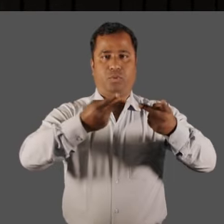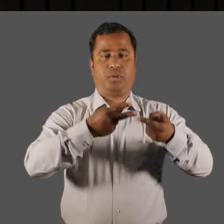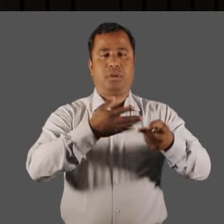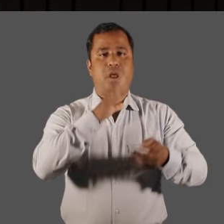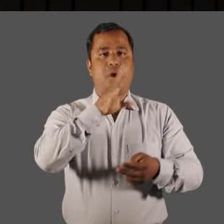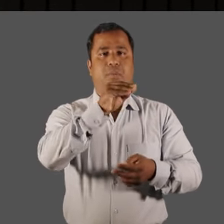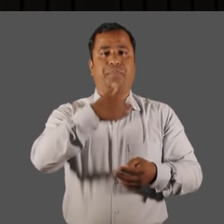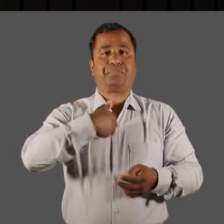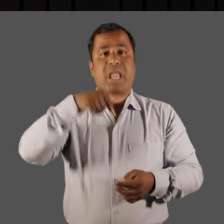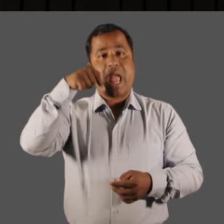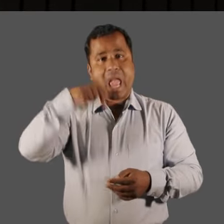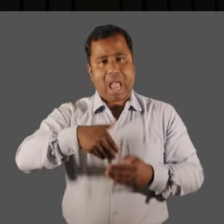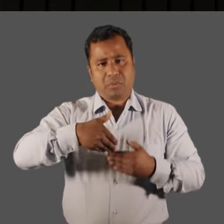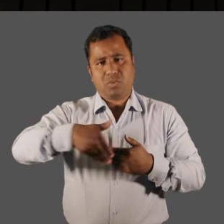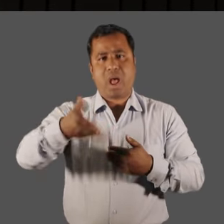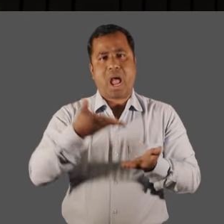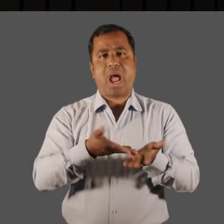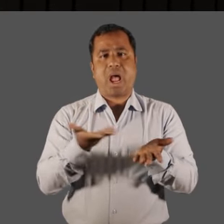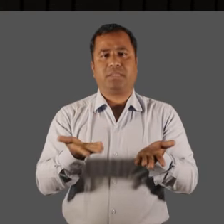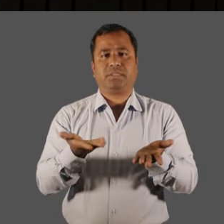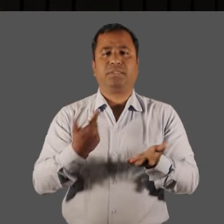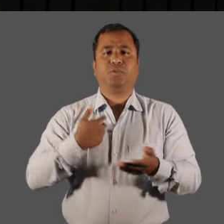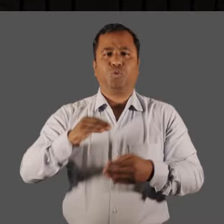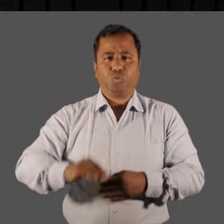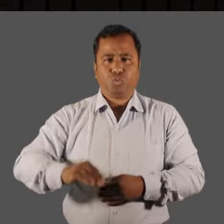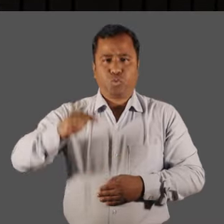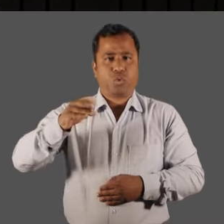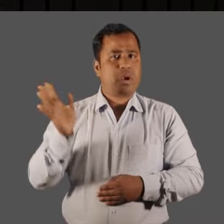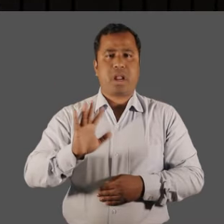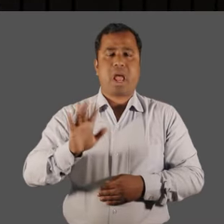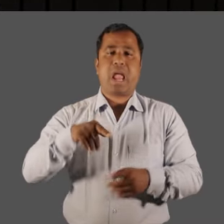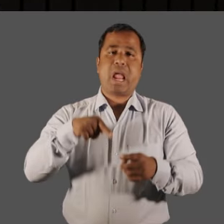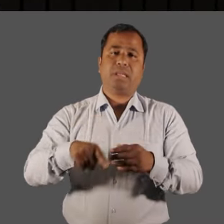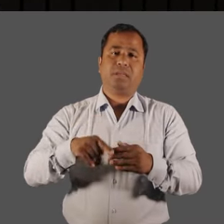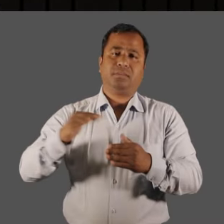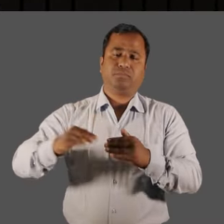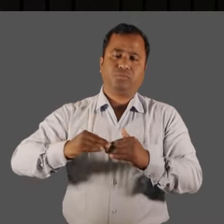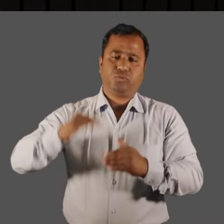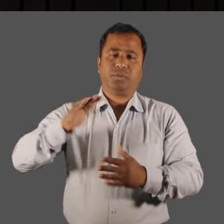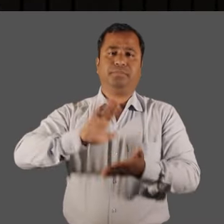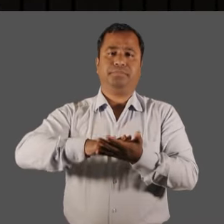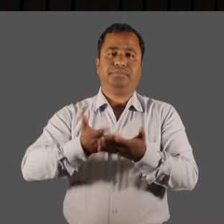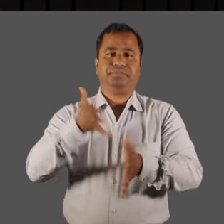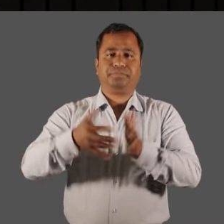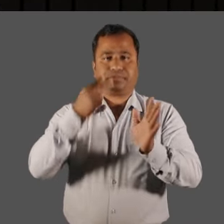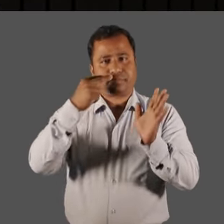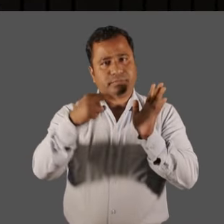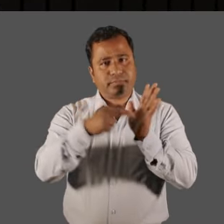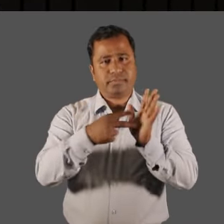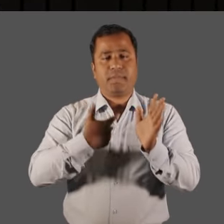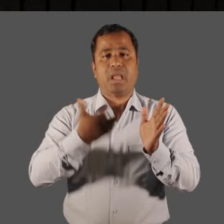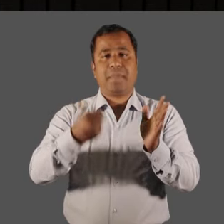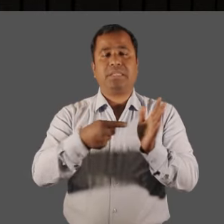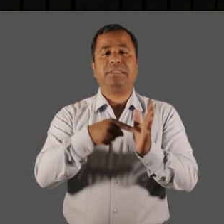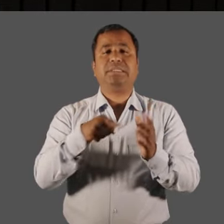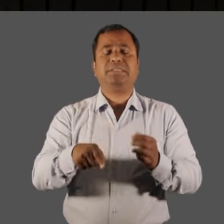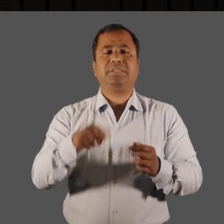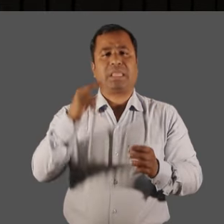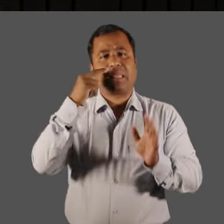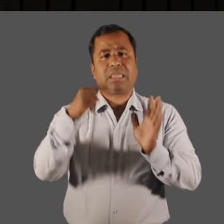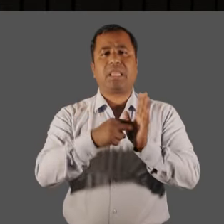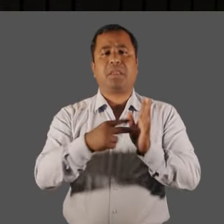এটা না জাহিদ ভাই এখনো হয়। মানে ব্যাপারটা এমন না যে খুব ছোট থেকে হচ্ছে তা না। এখনো ইন্টারপ্রেটিং সেক্টরে আমি দেখেছি যে এই প্র্যাকটিসটা, মানে